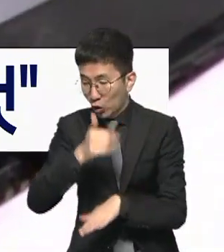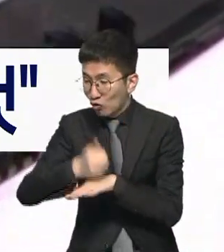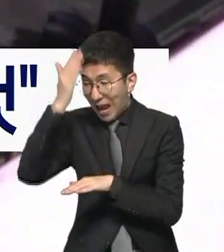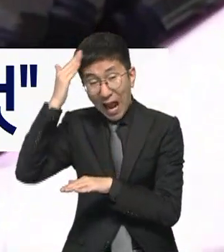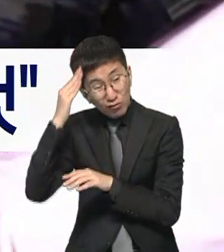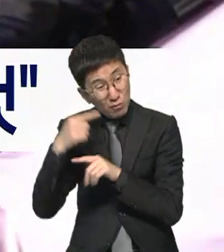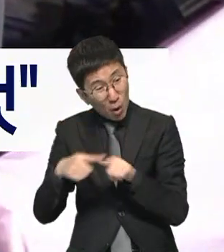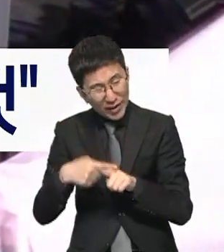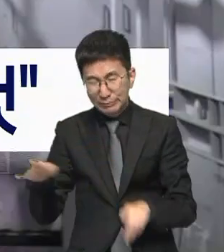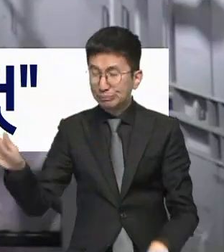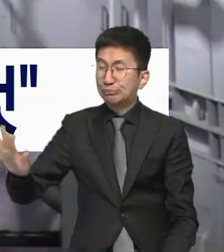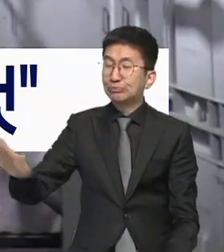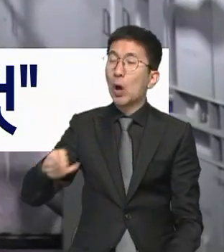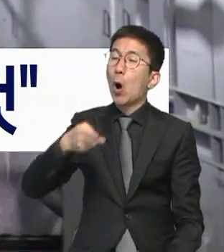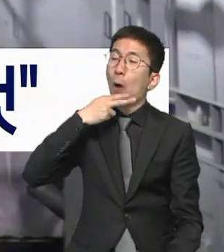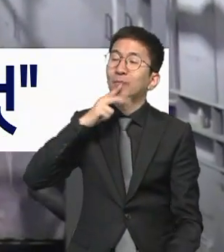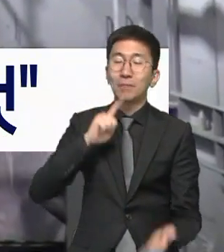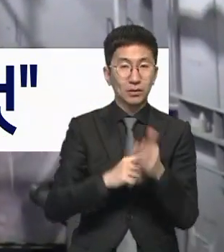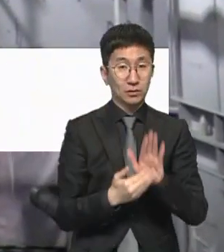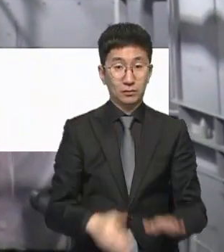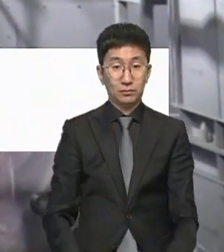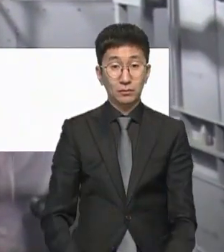어렵다는 취지로